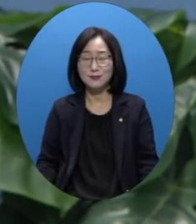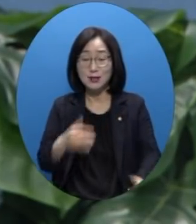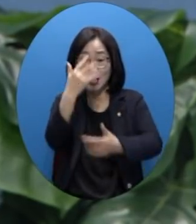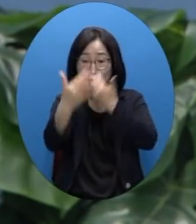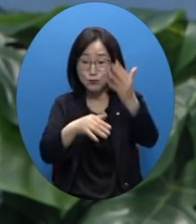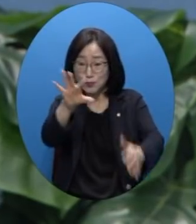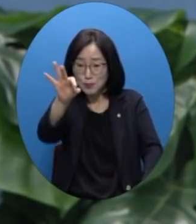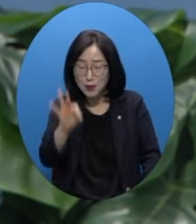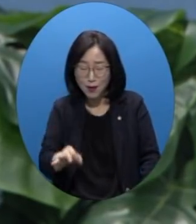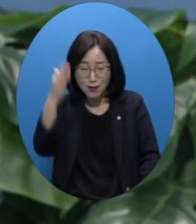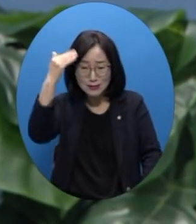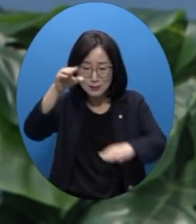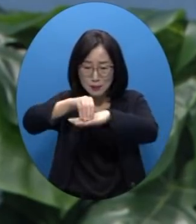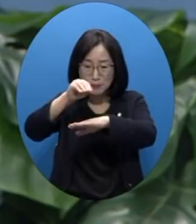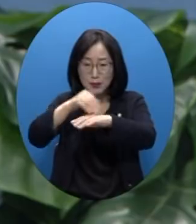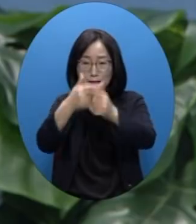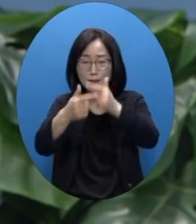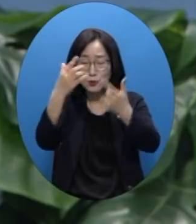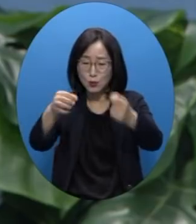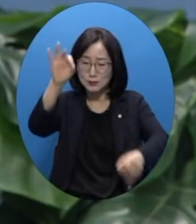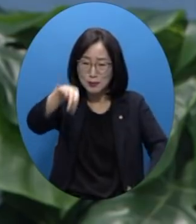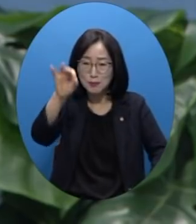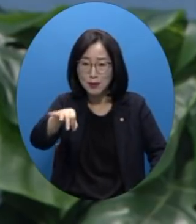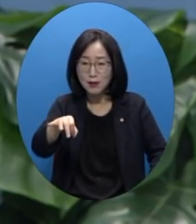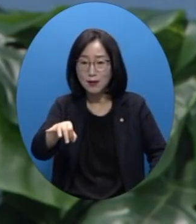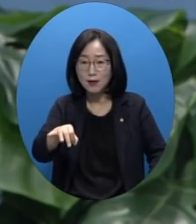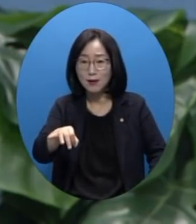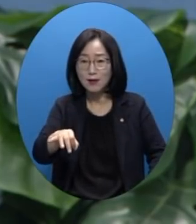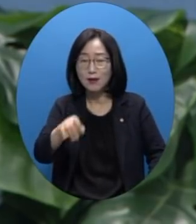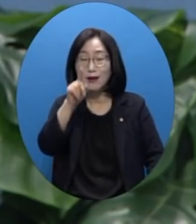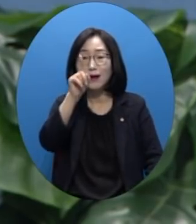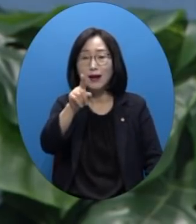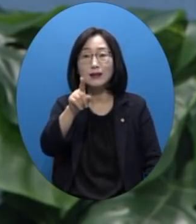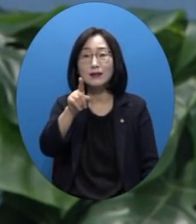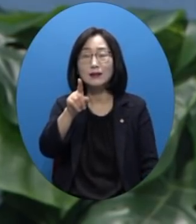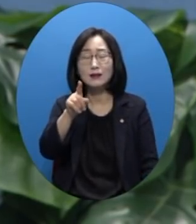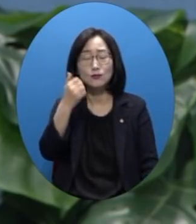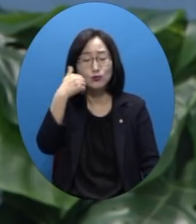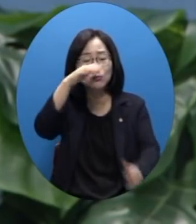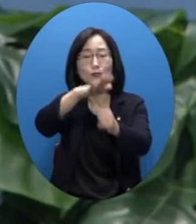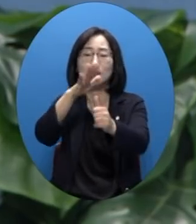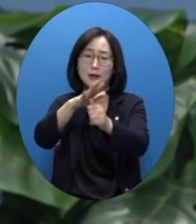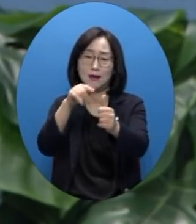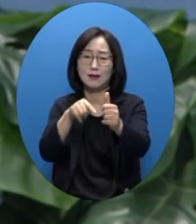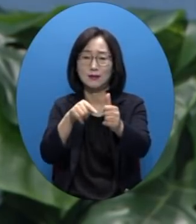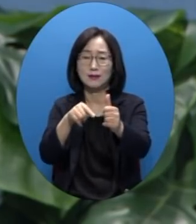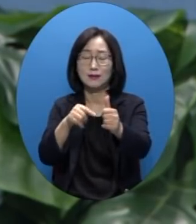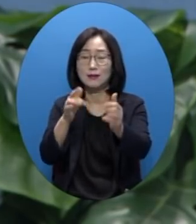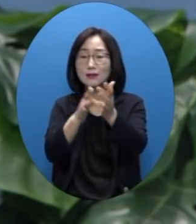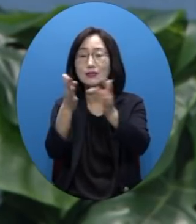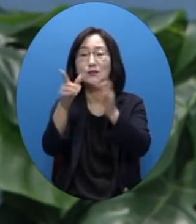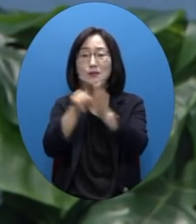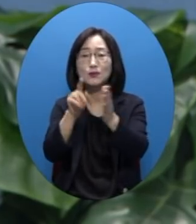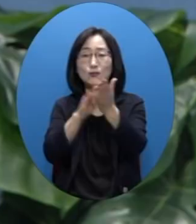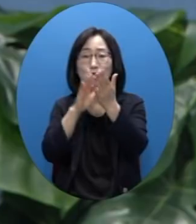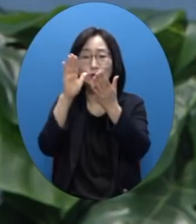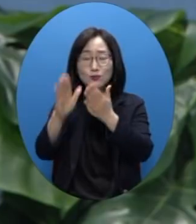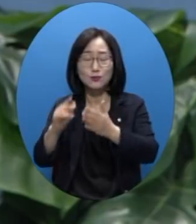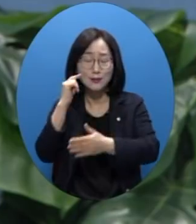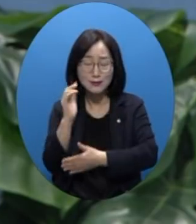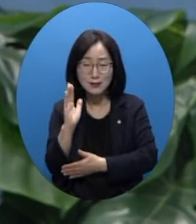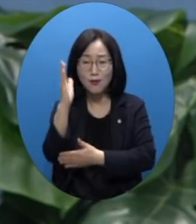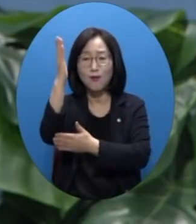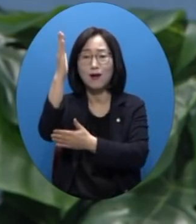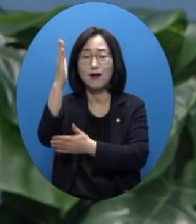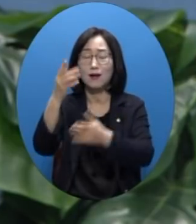불에서 꺼낸 그슬린 나무같이 정말 보잘것없는 존재였던 한 소년이 예수를 믿고 나서